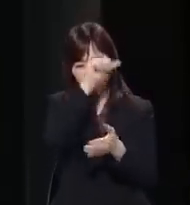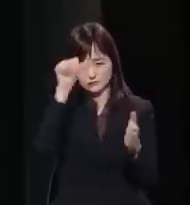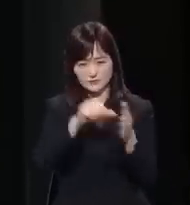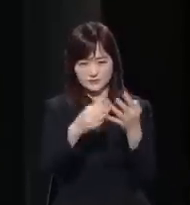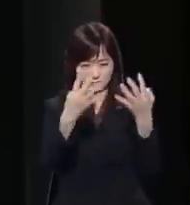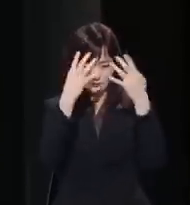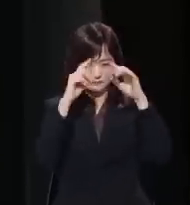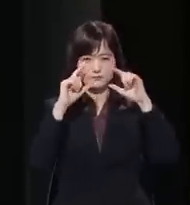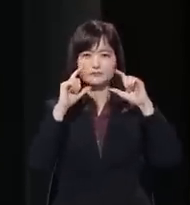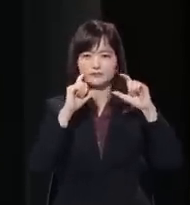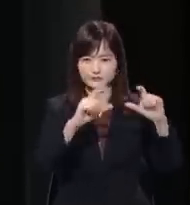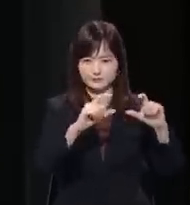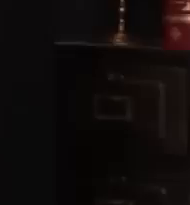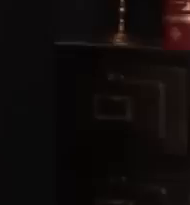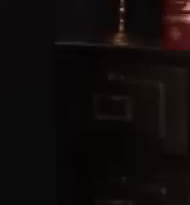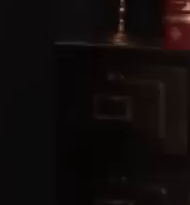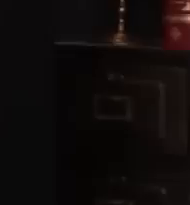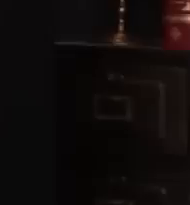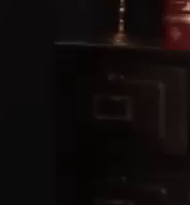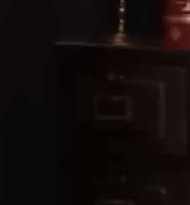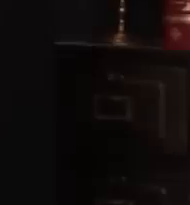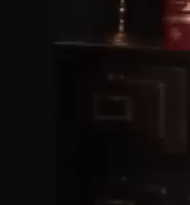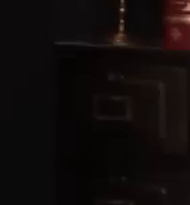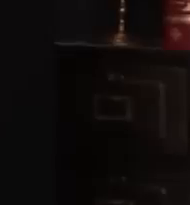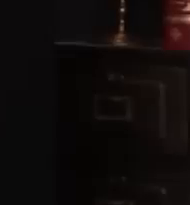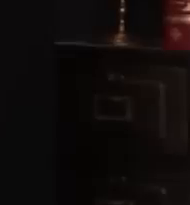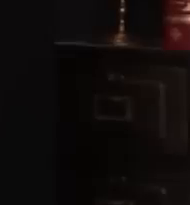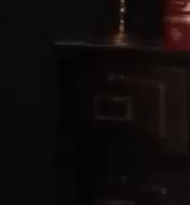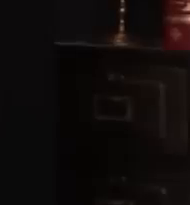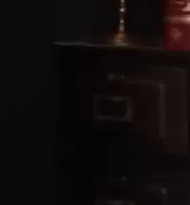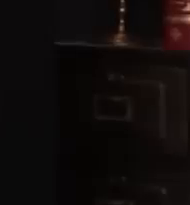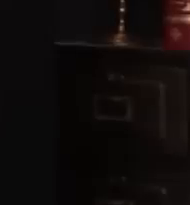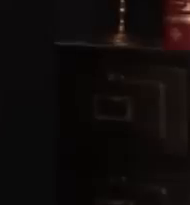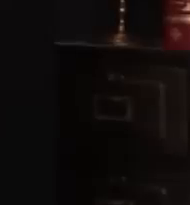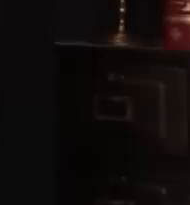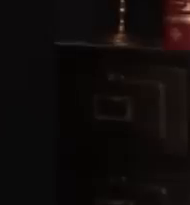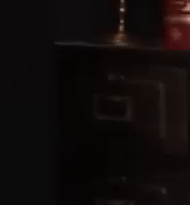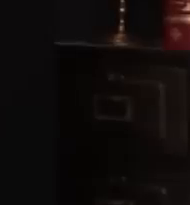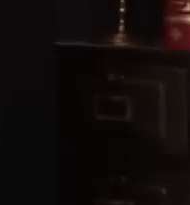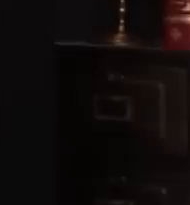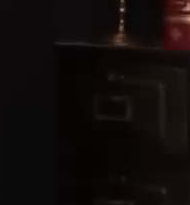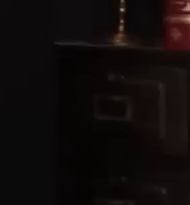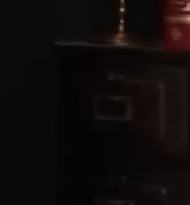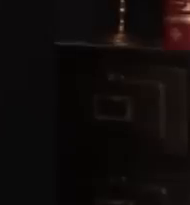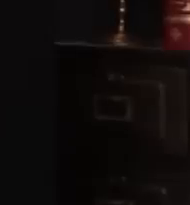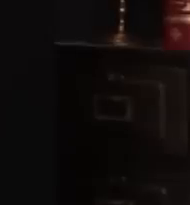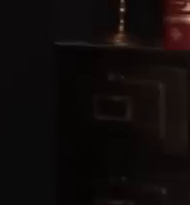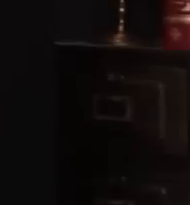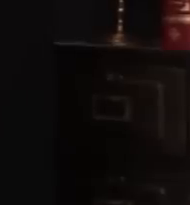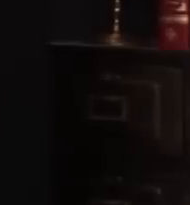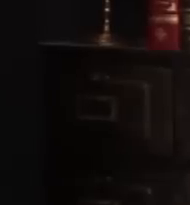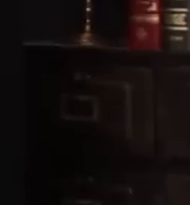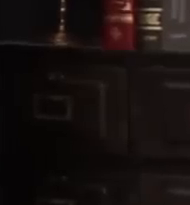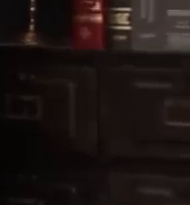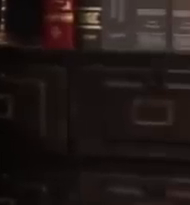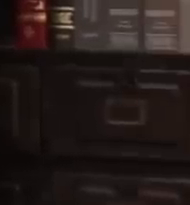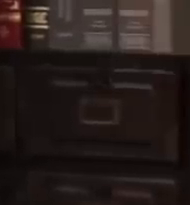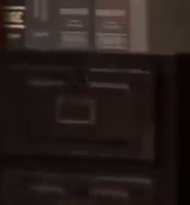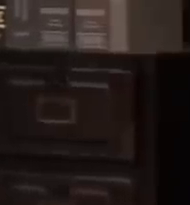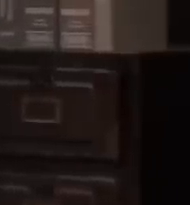선고 받았다고 합니다 가족 여러분 잊지 마시고 구독과 좋아요 알림 설정 여기